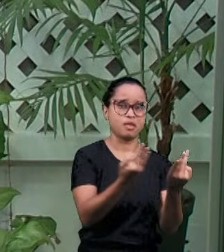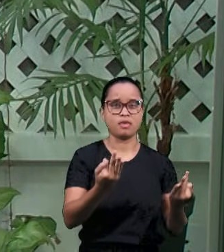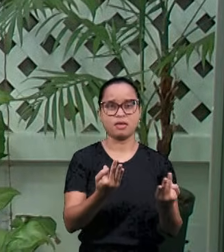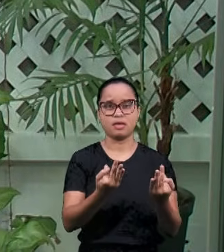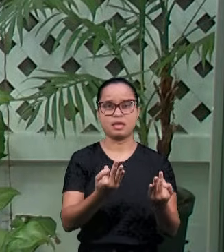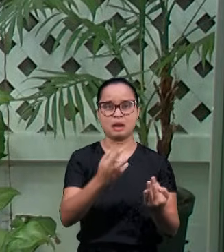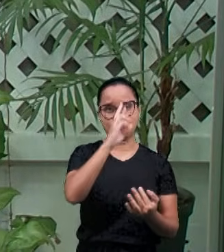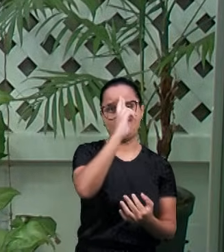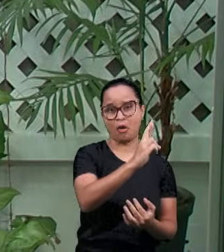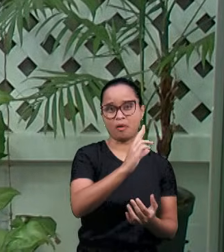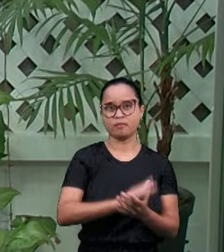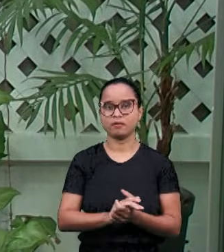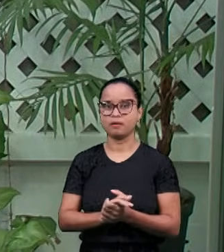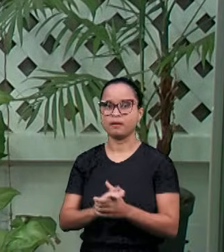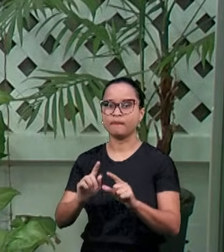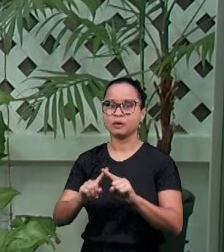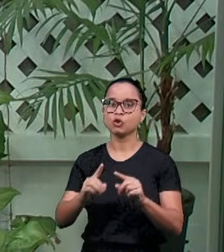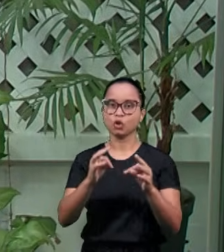patrons.